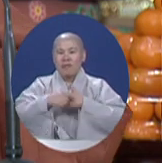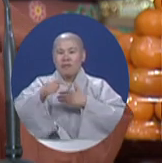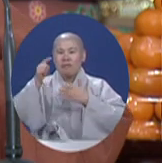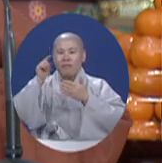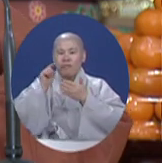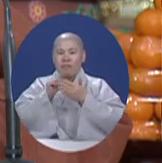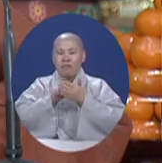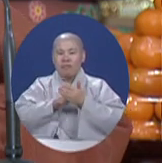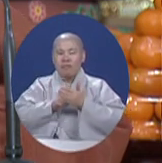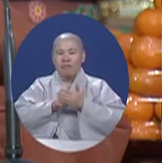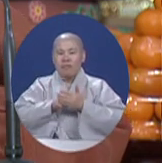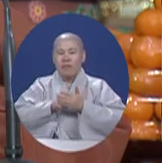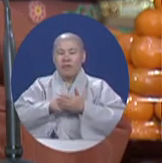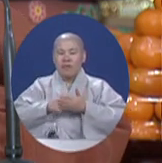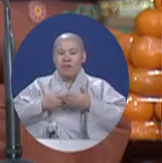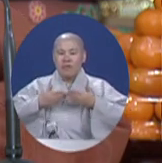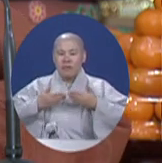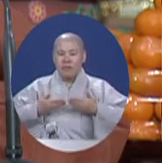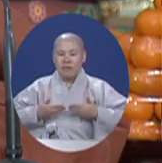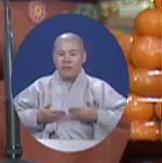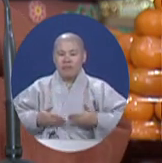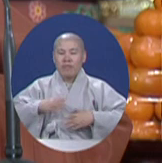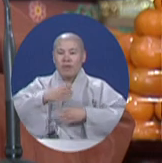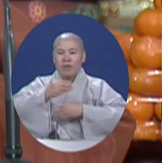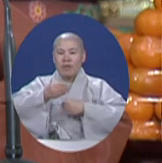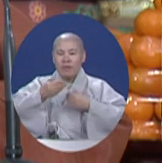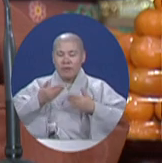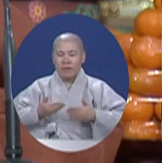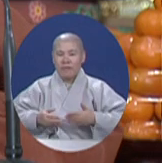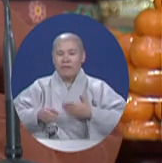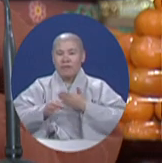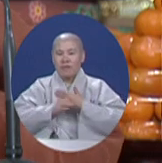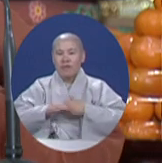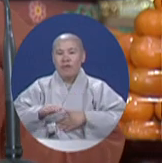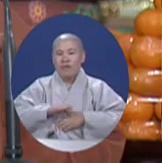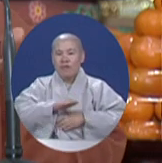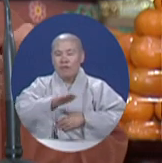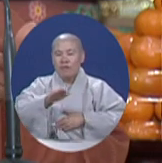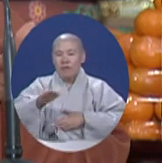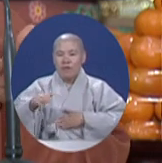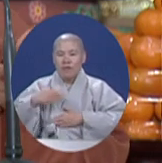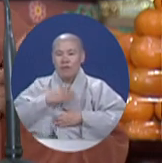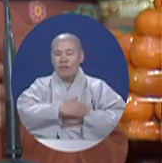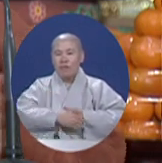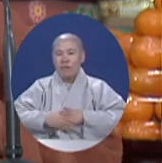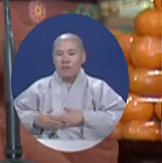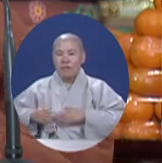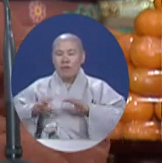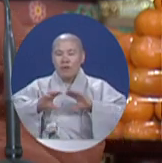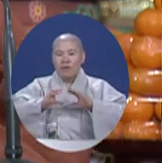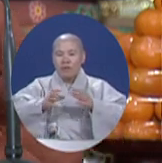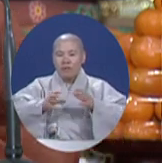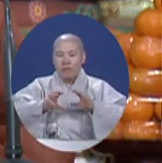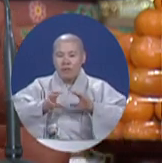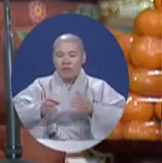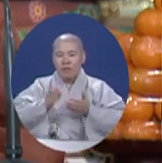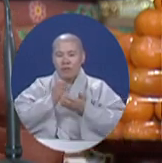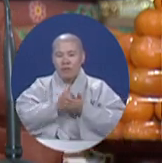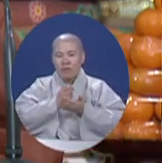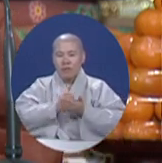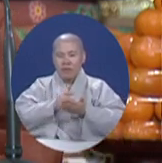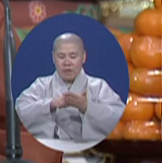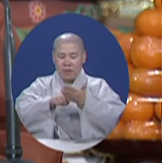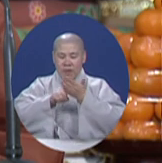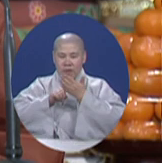마음이 푹 쉬어지면 우리 몸에 우주의 이치가 다 드러난다.